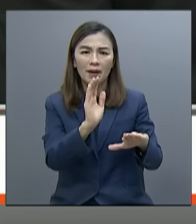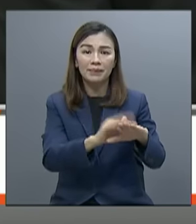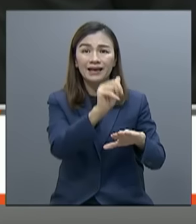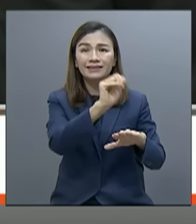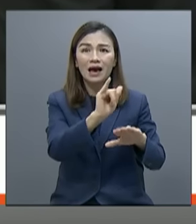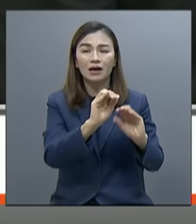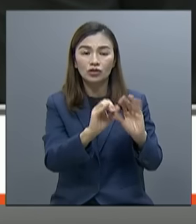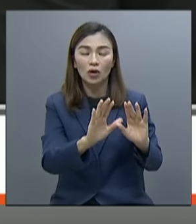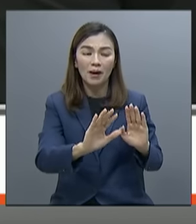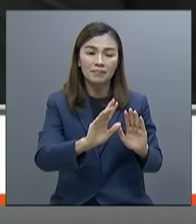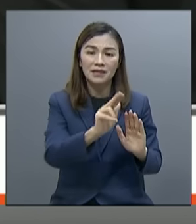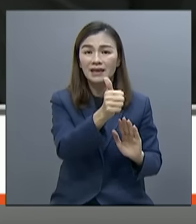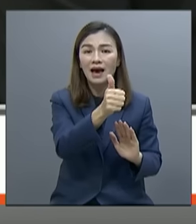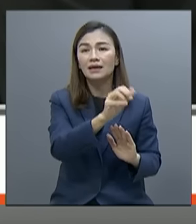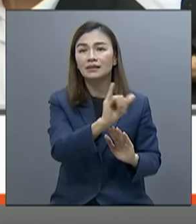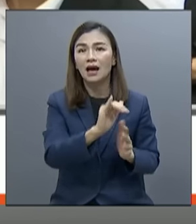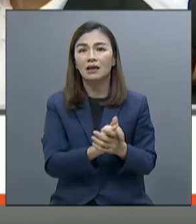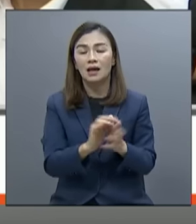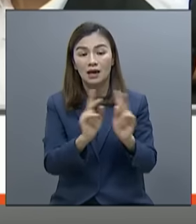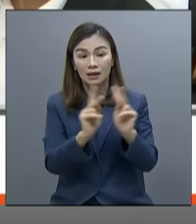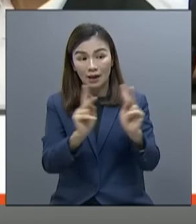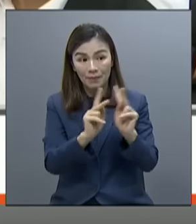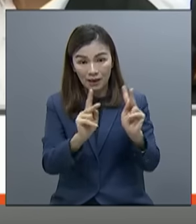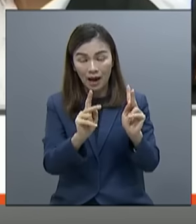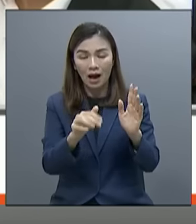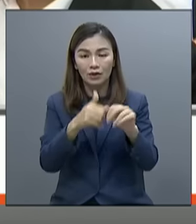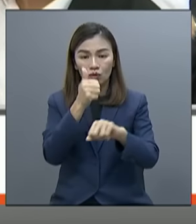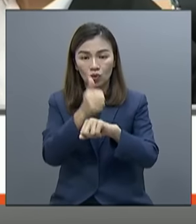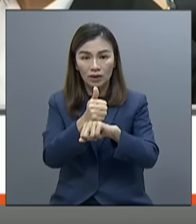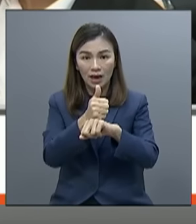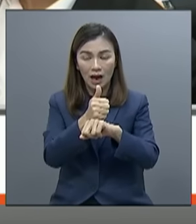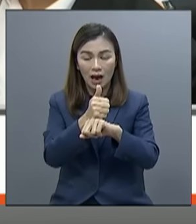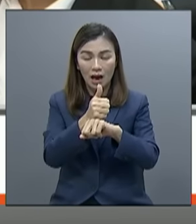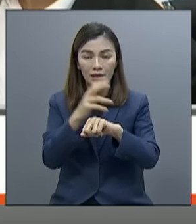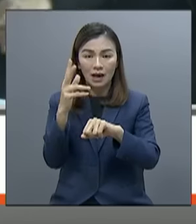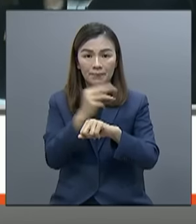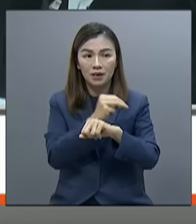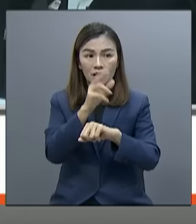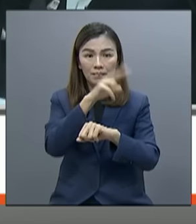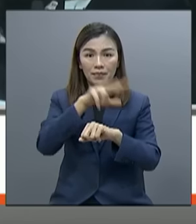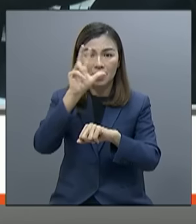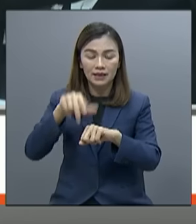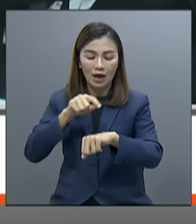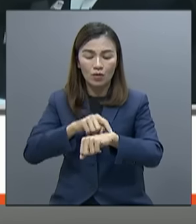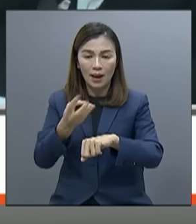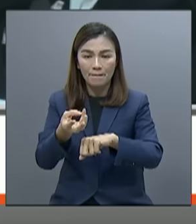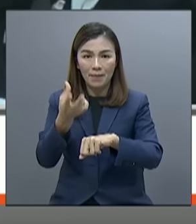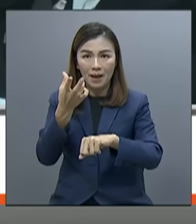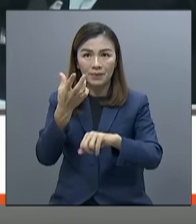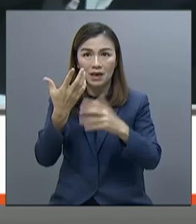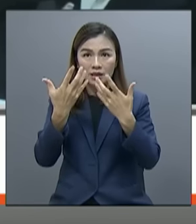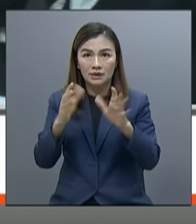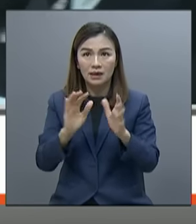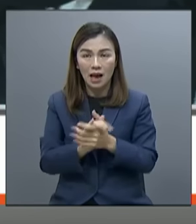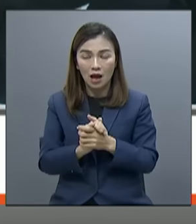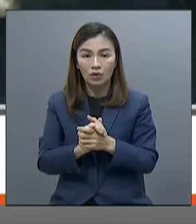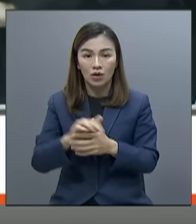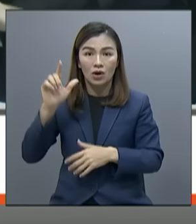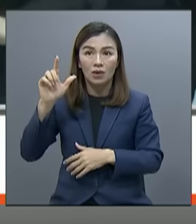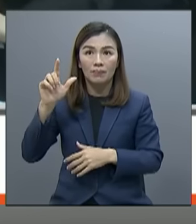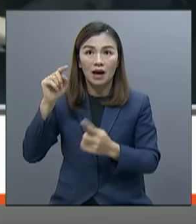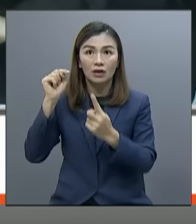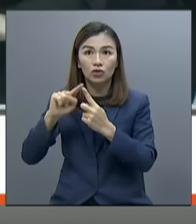การในชุดต่างๆเธอเพิ่งจะขึ้นเป็นหัวหน้าพรรคเพื่อไทยได้ไม่นานนักแต่พอคุณเศรษฐามาประสบ